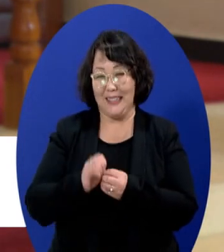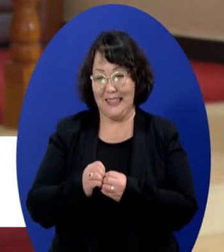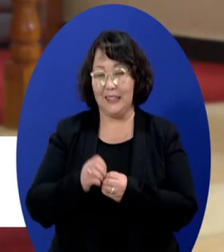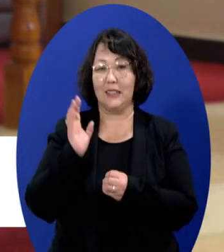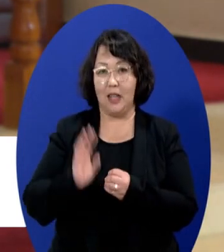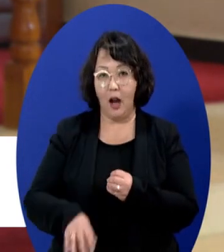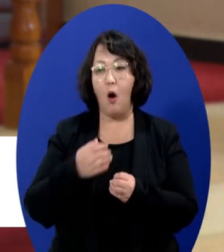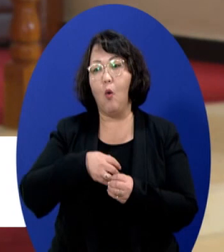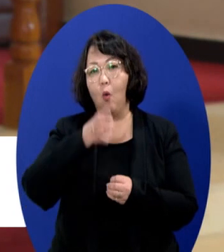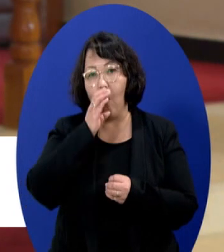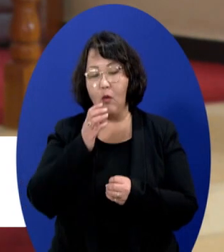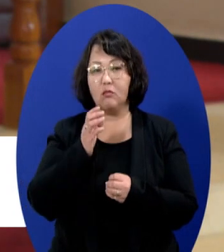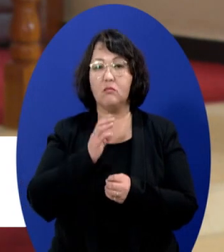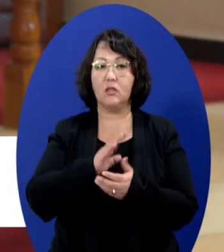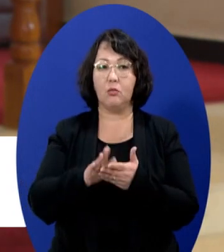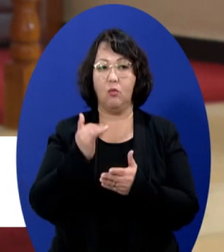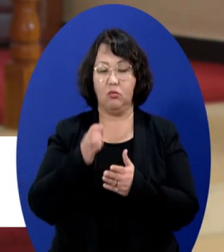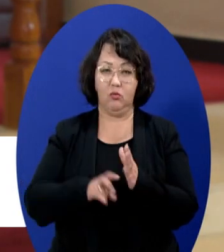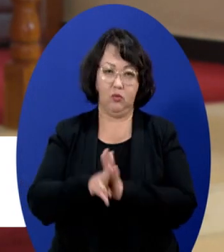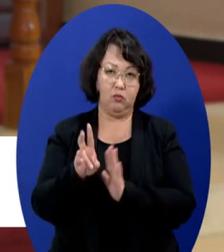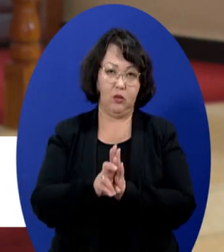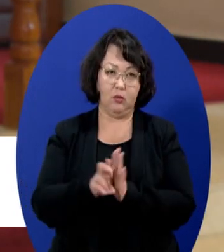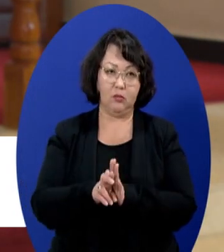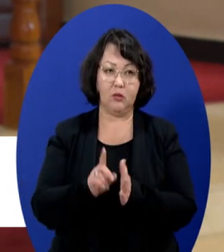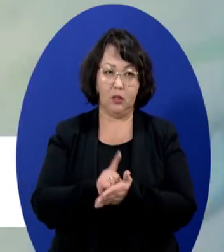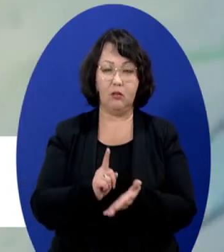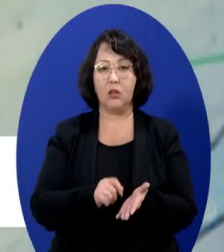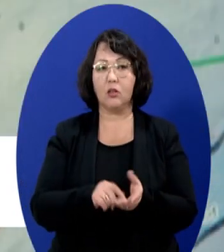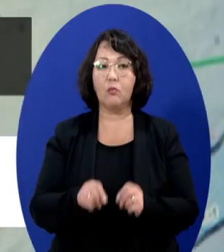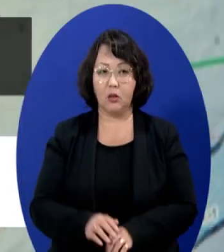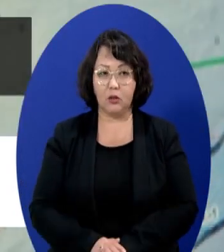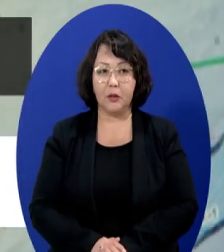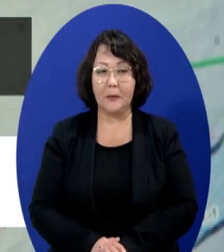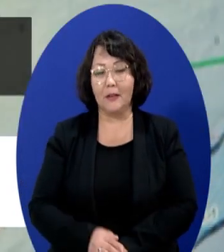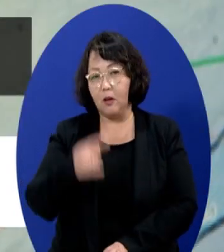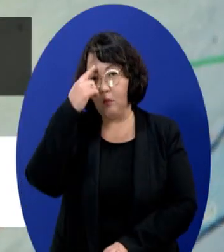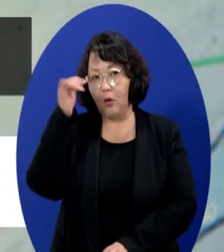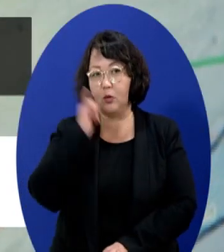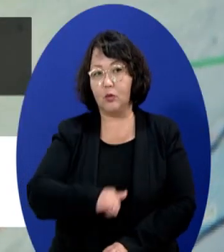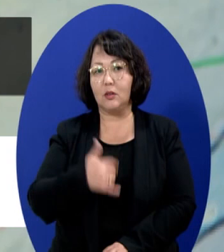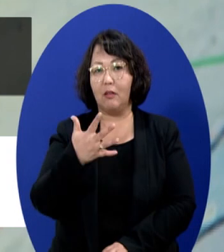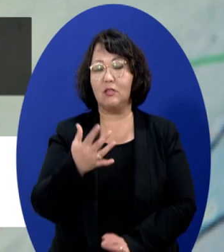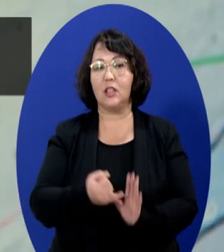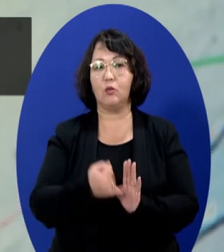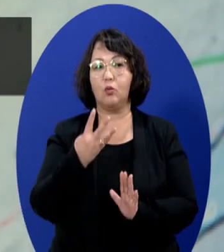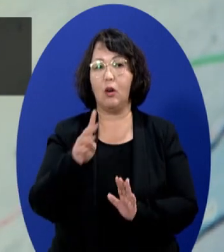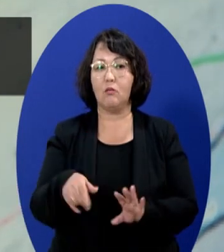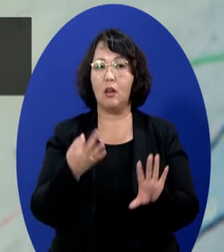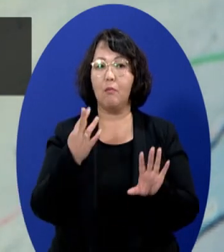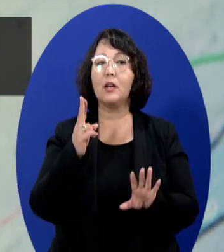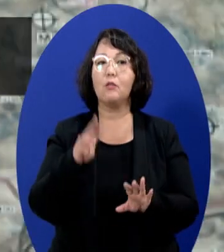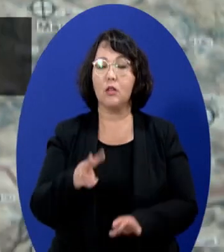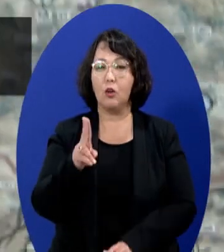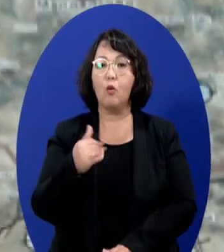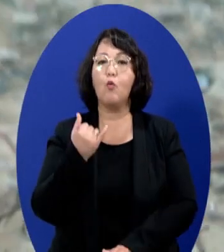ашиглах ийм шаардлага үүсэж байгаа нь бол тодорхойлогдож байна. Монгол улсын хувьд 564.8 км³